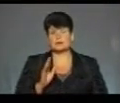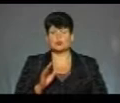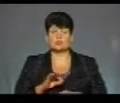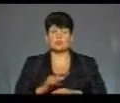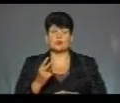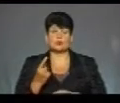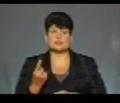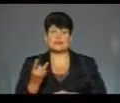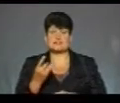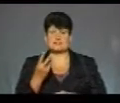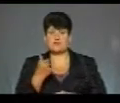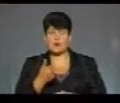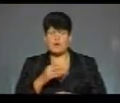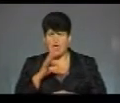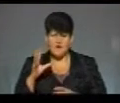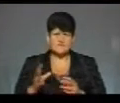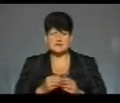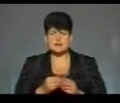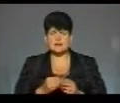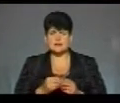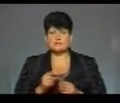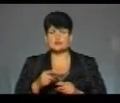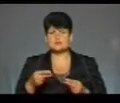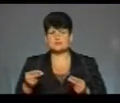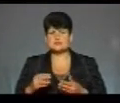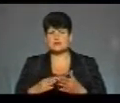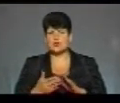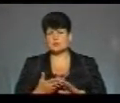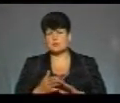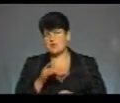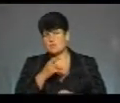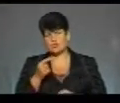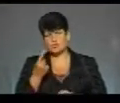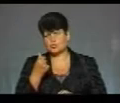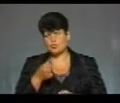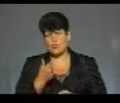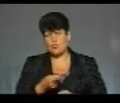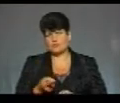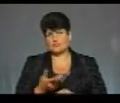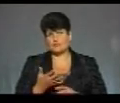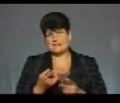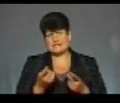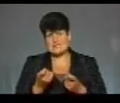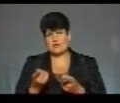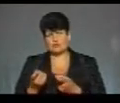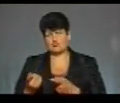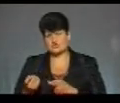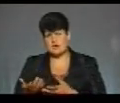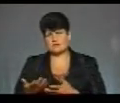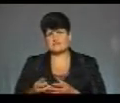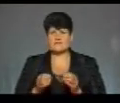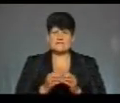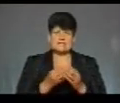в 2 роки, а взагалі-то ті, що заключили контракт, вони на протязі року, як правило, залучаються від